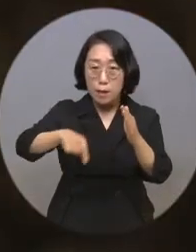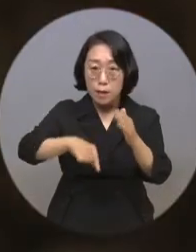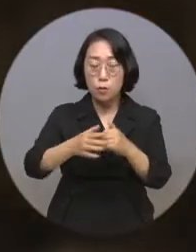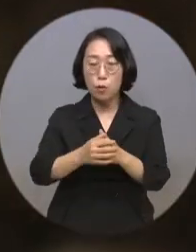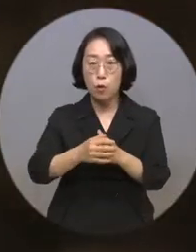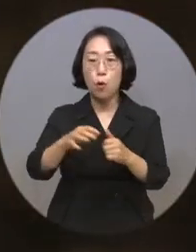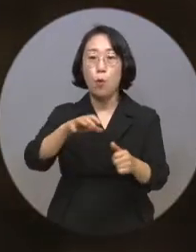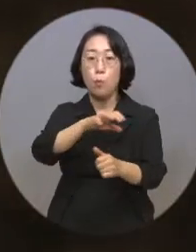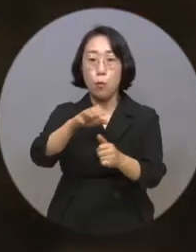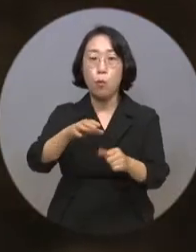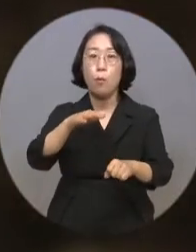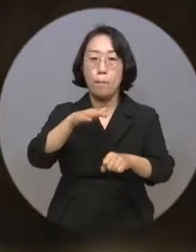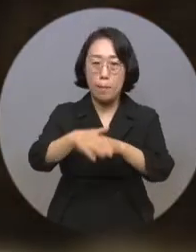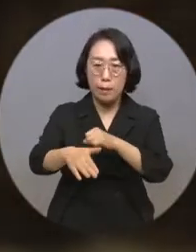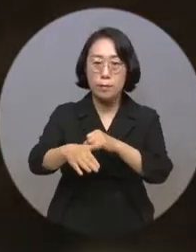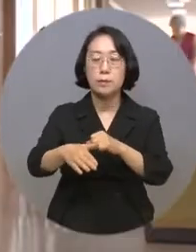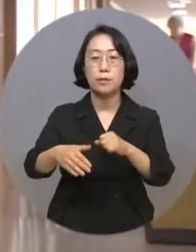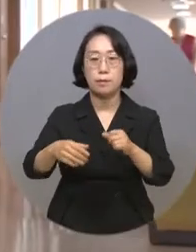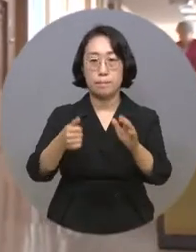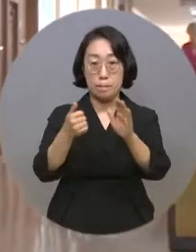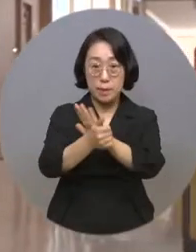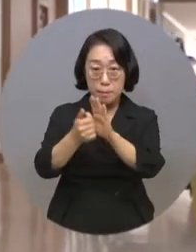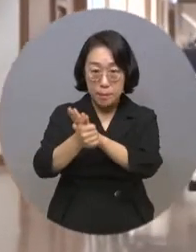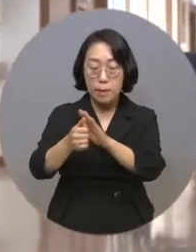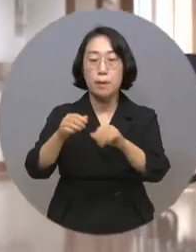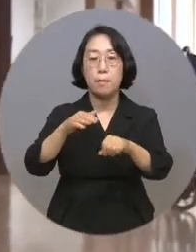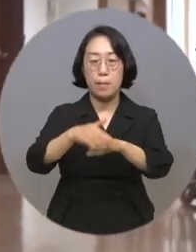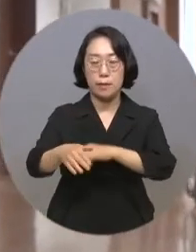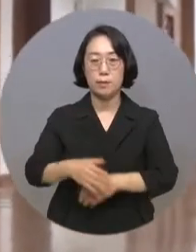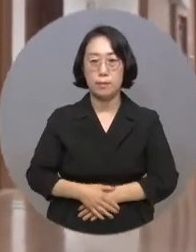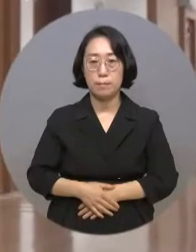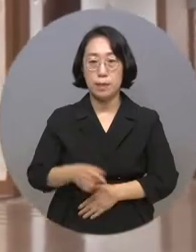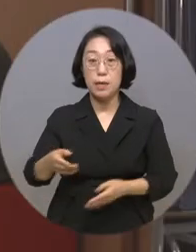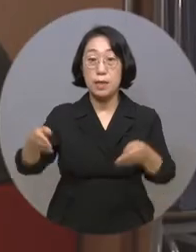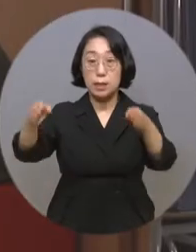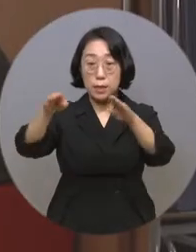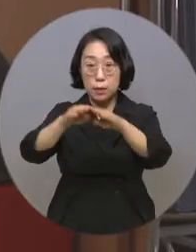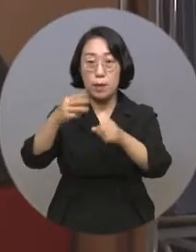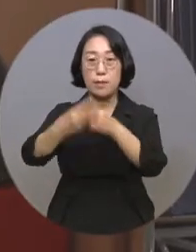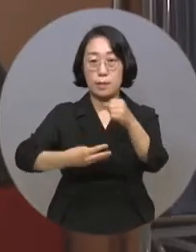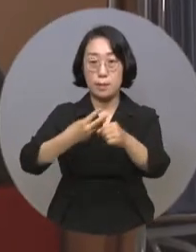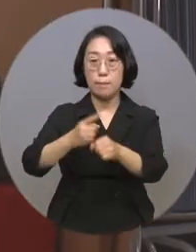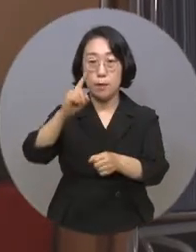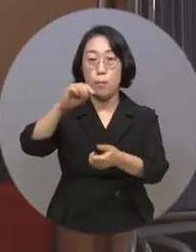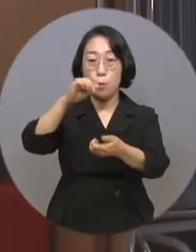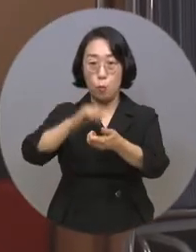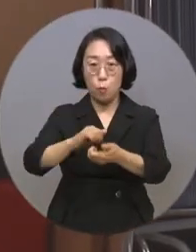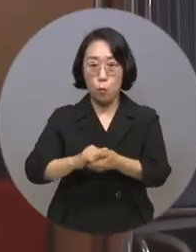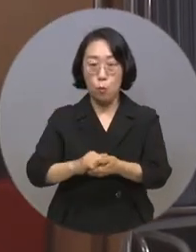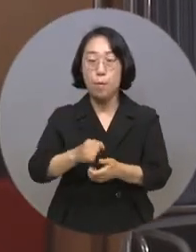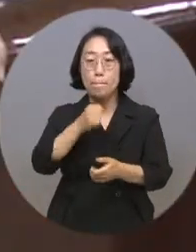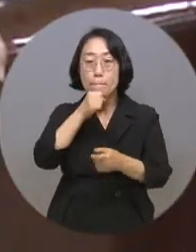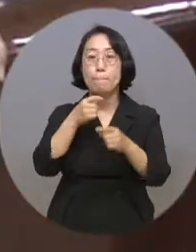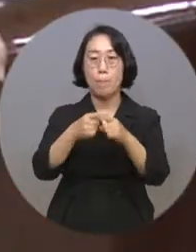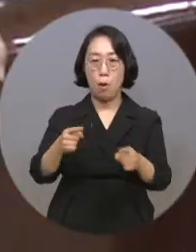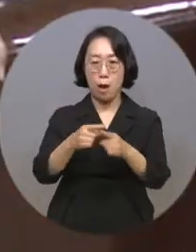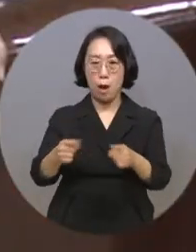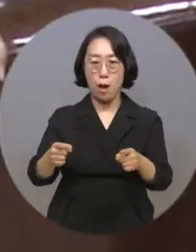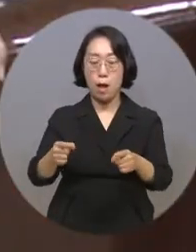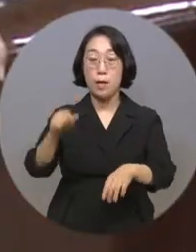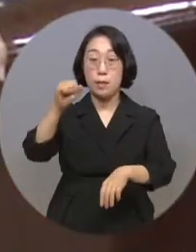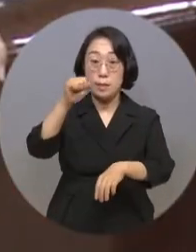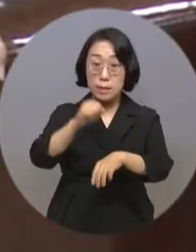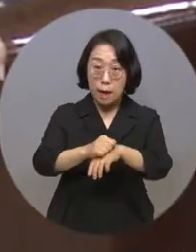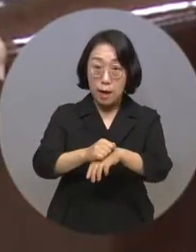장기 요양을 받는 방식입니다. 재가 장기 요양기관은 3년에 한 번씩 정기 평가를 받는데